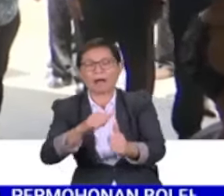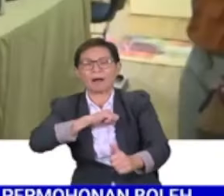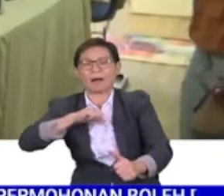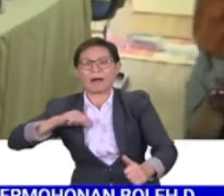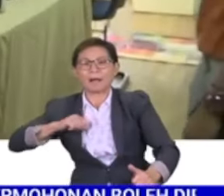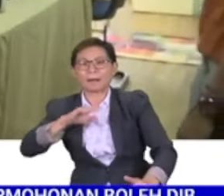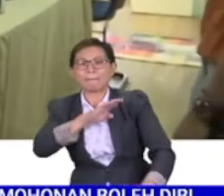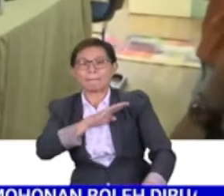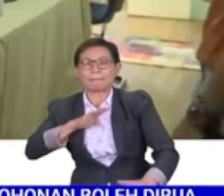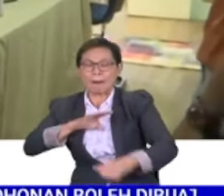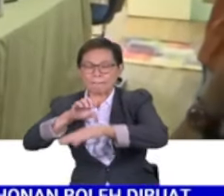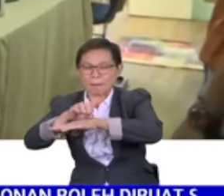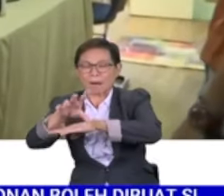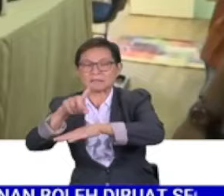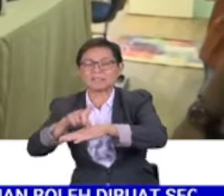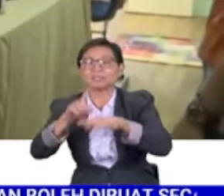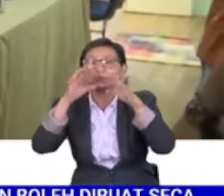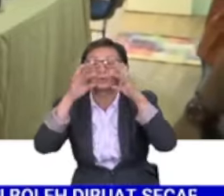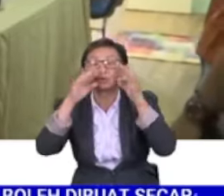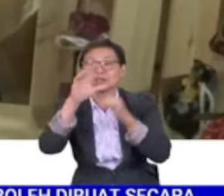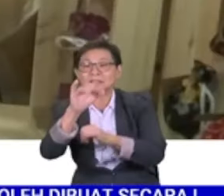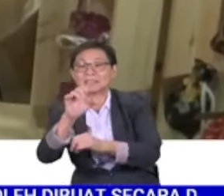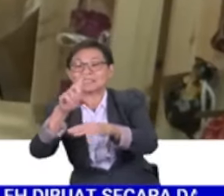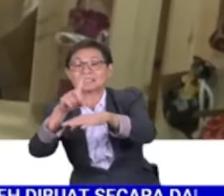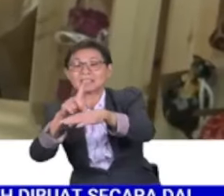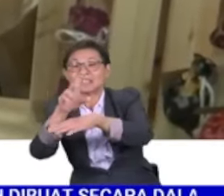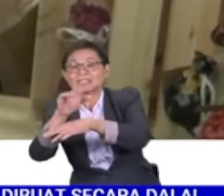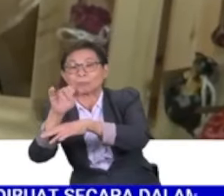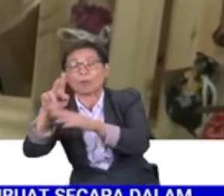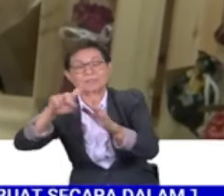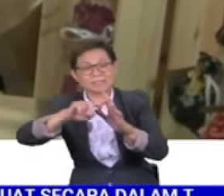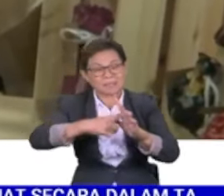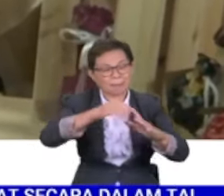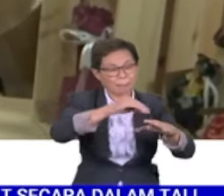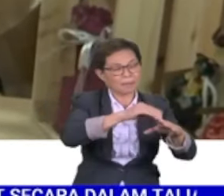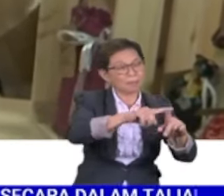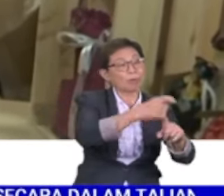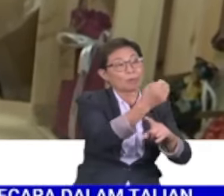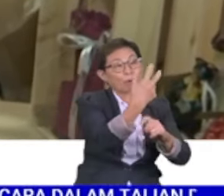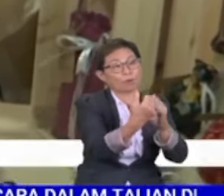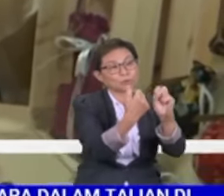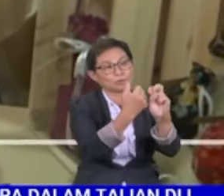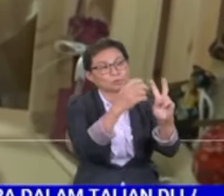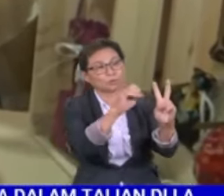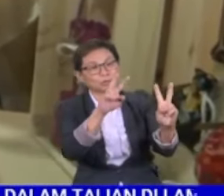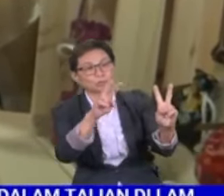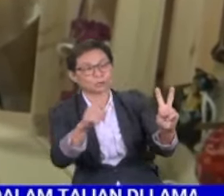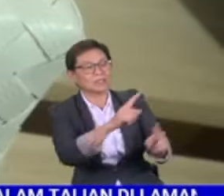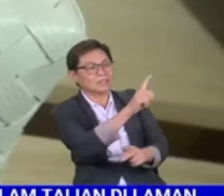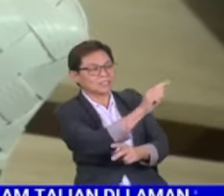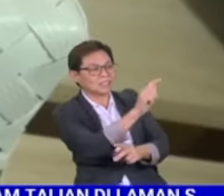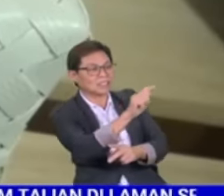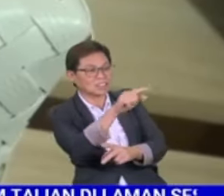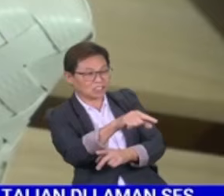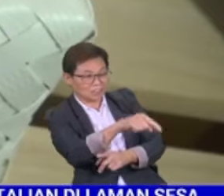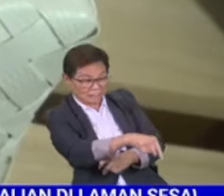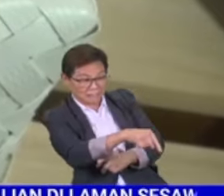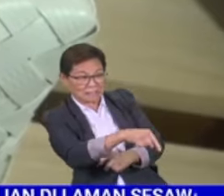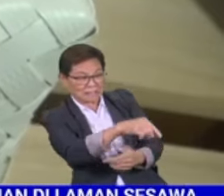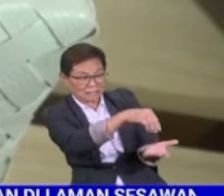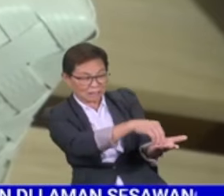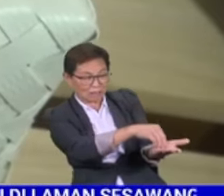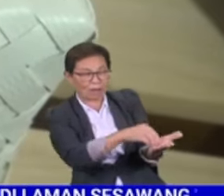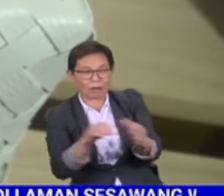penasihat TTG Kuching di Sibu. Sejak pengoperasiannya pada Disember 2021, TTG Sibu telah